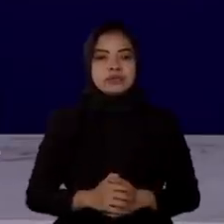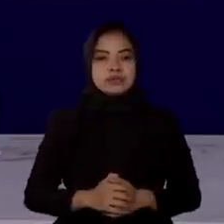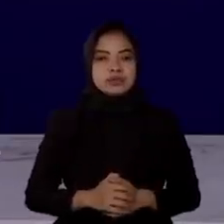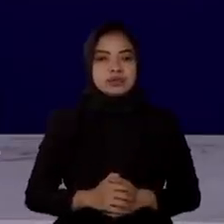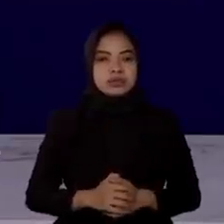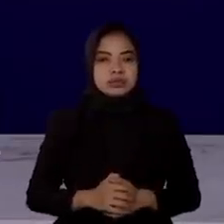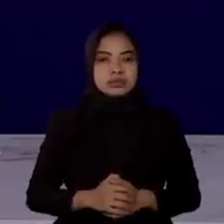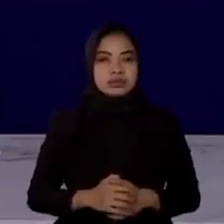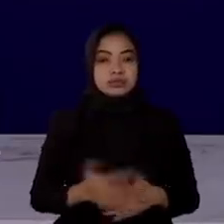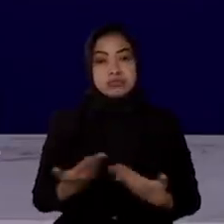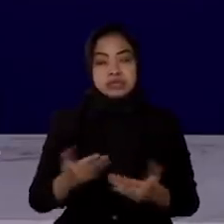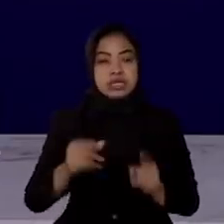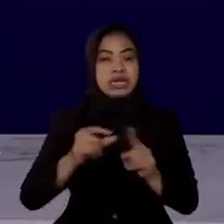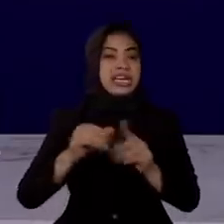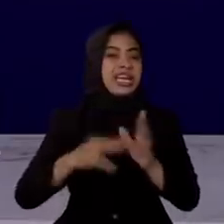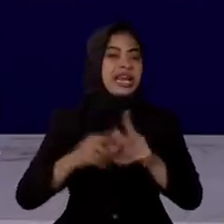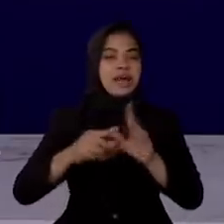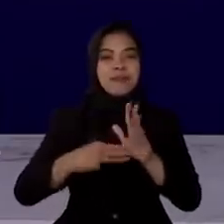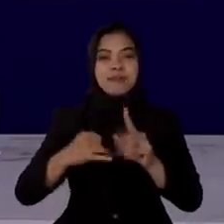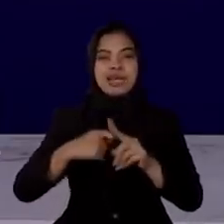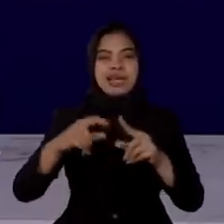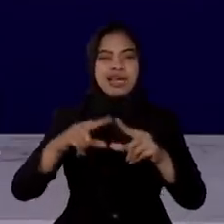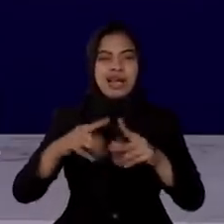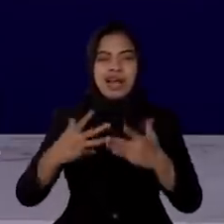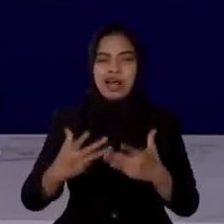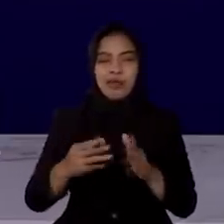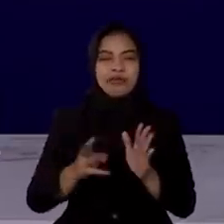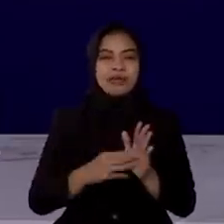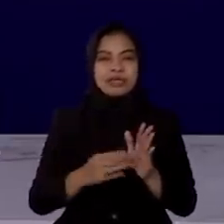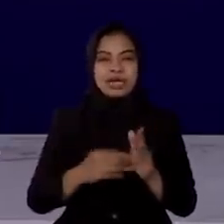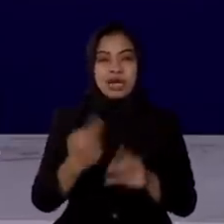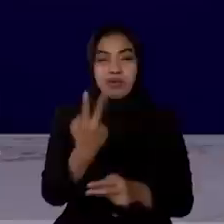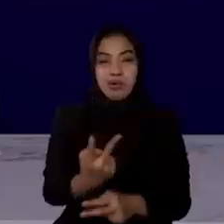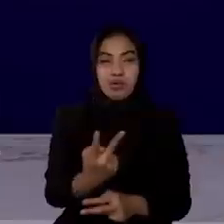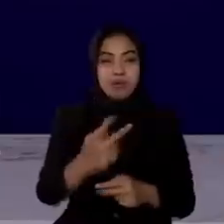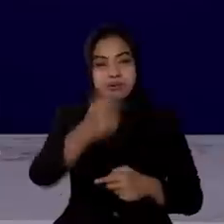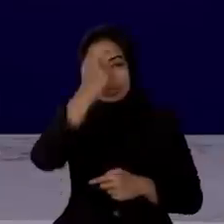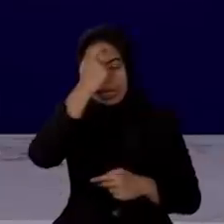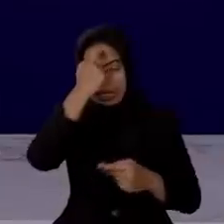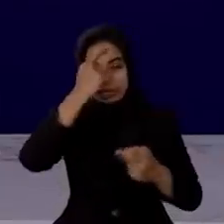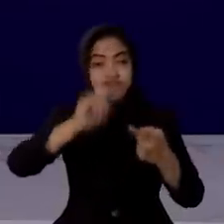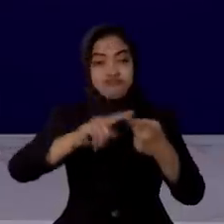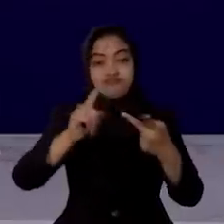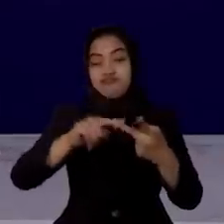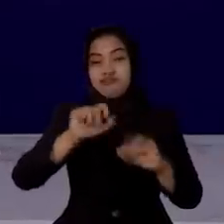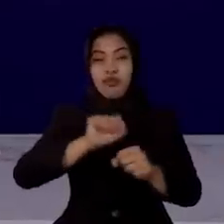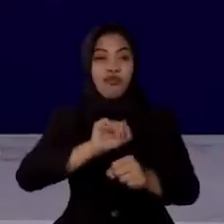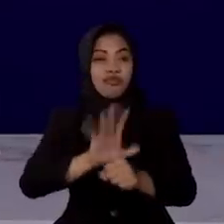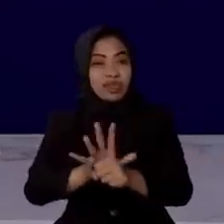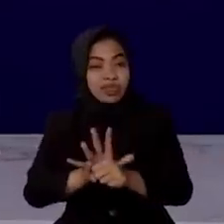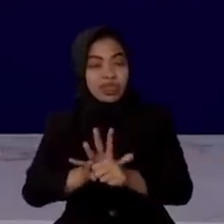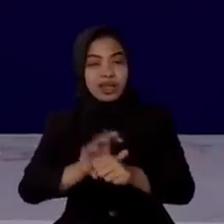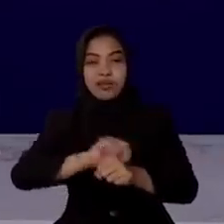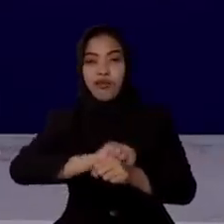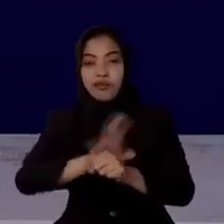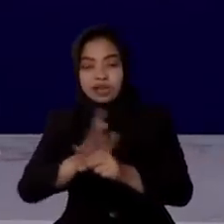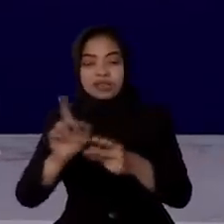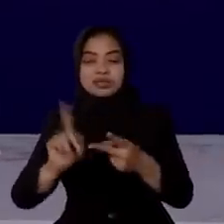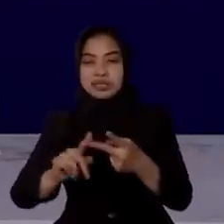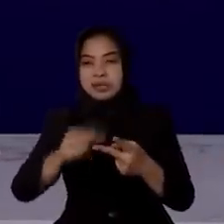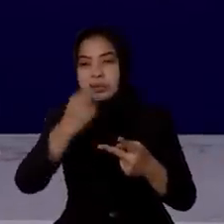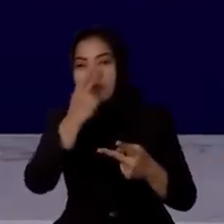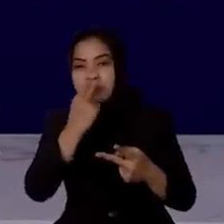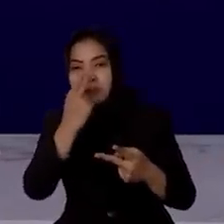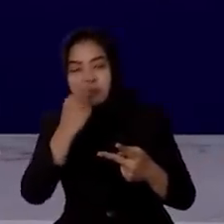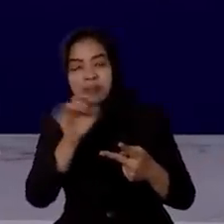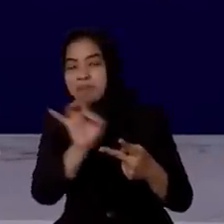penyebab, dinamika transmisi, dan akibat dari kedua penyakit tersebut sangat berbeda. Satgas